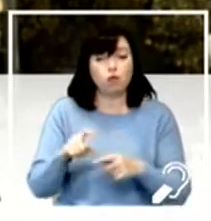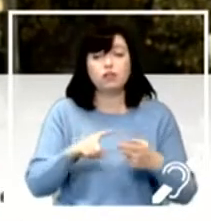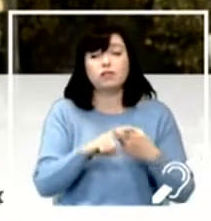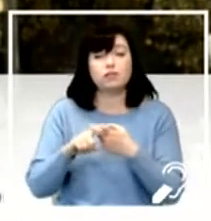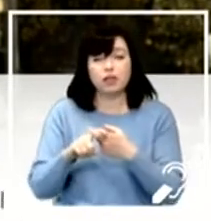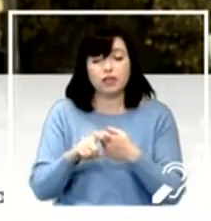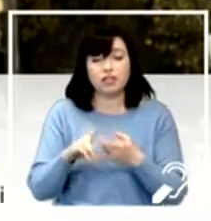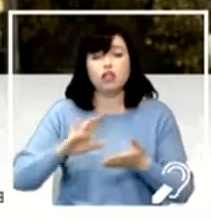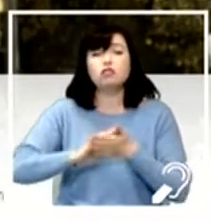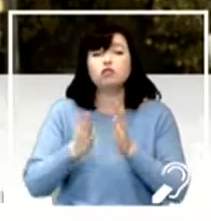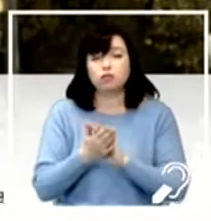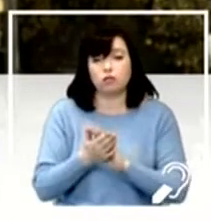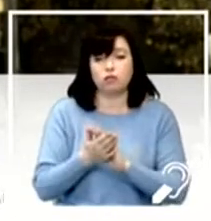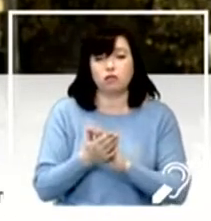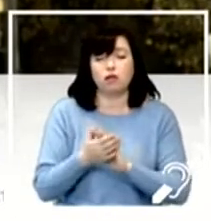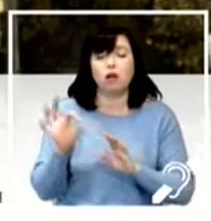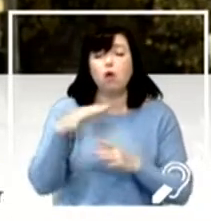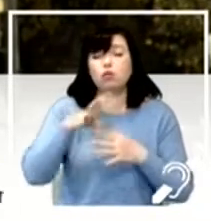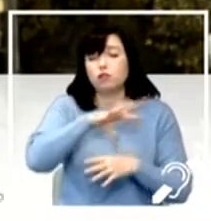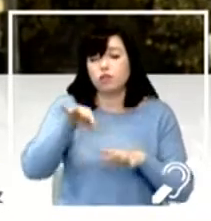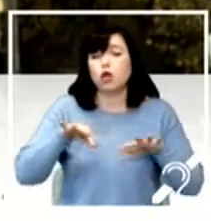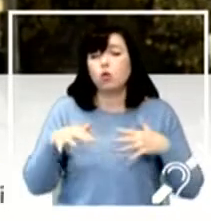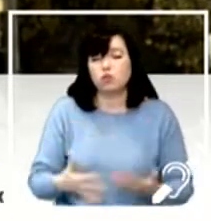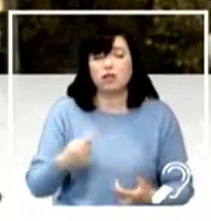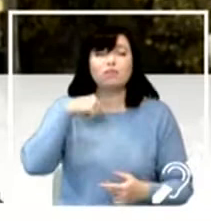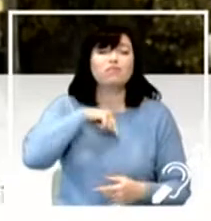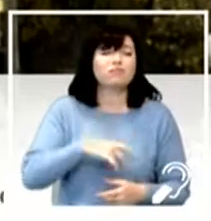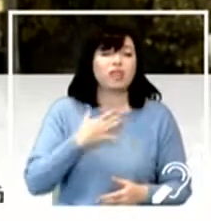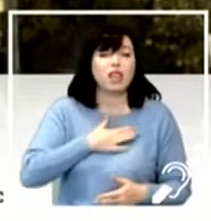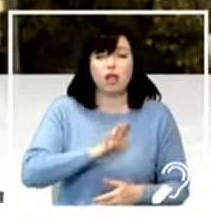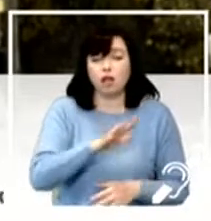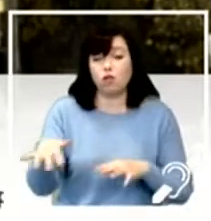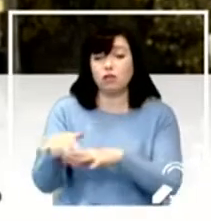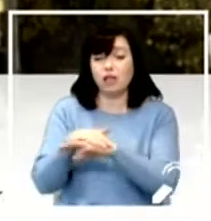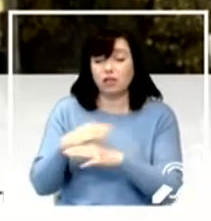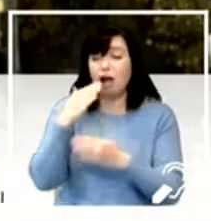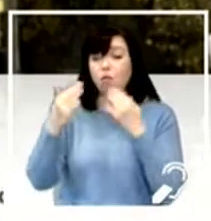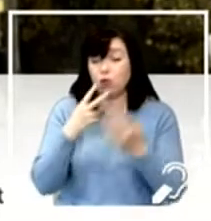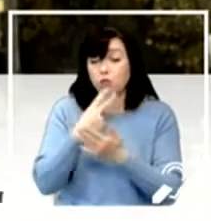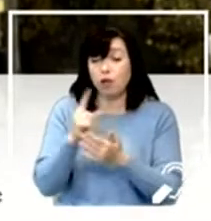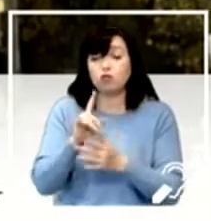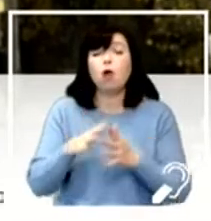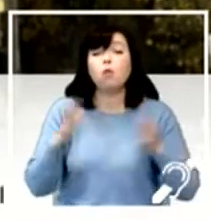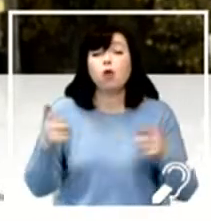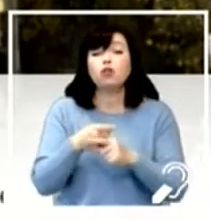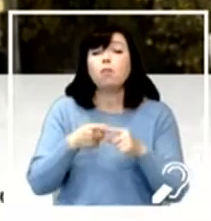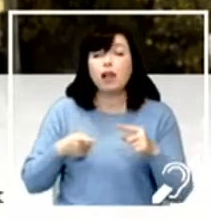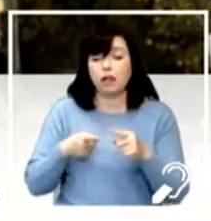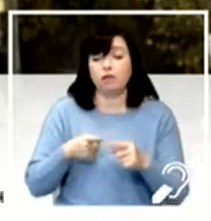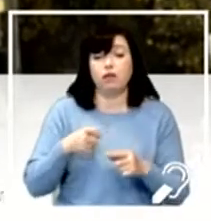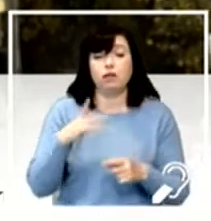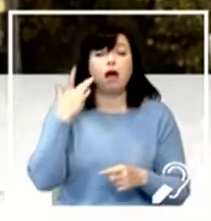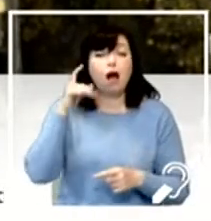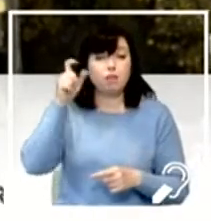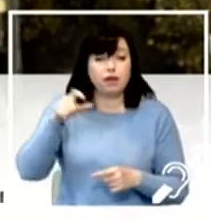unei stări generale de oboseală, de nemulțumire a populației. Sondajele arată că mai mult de jumătate dintre